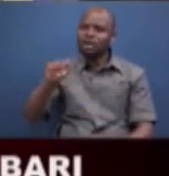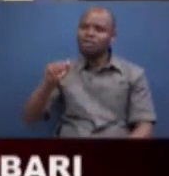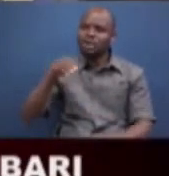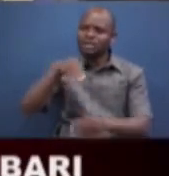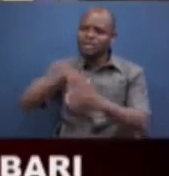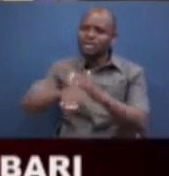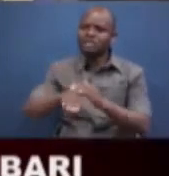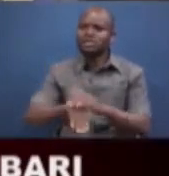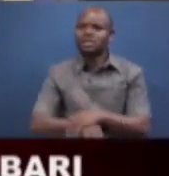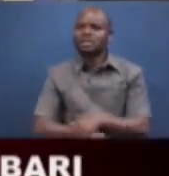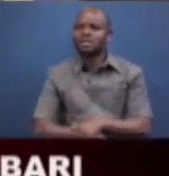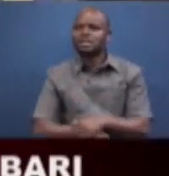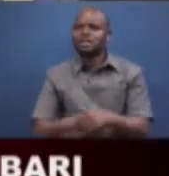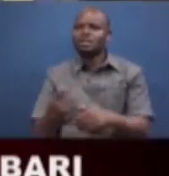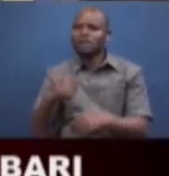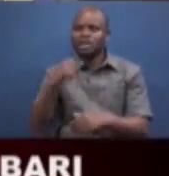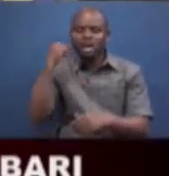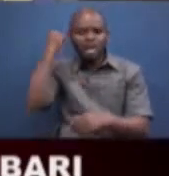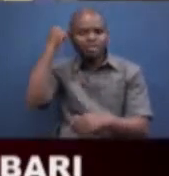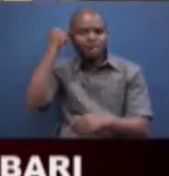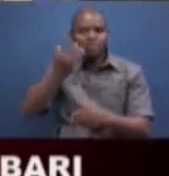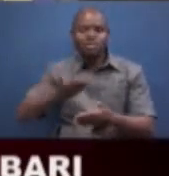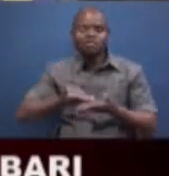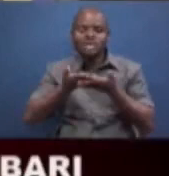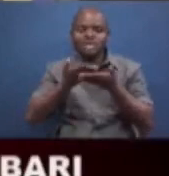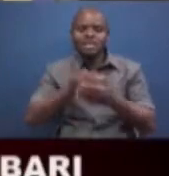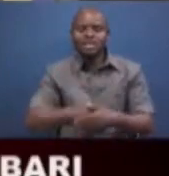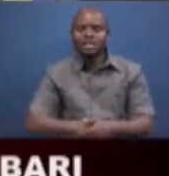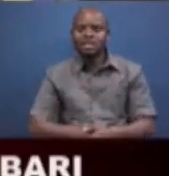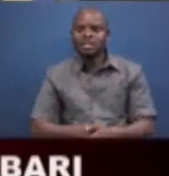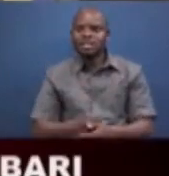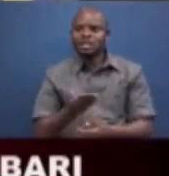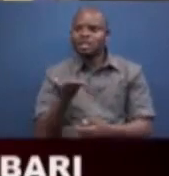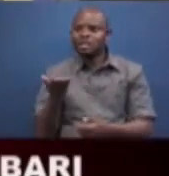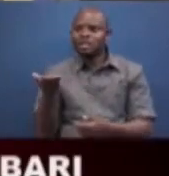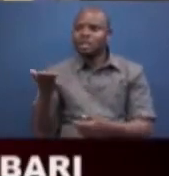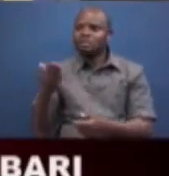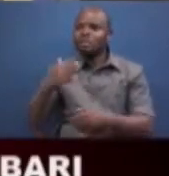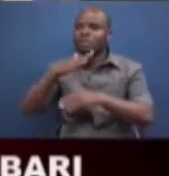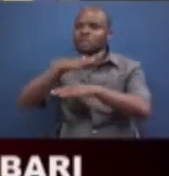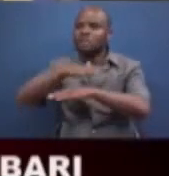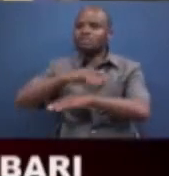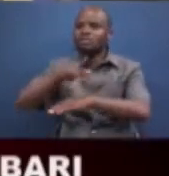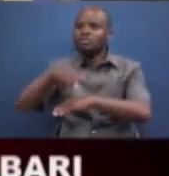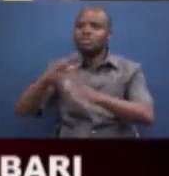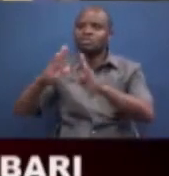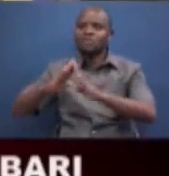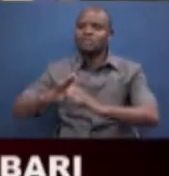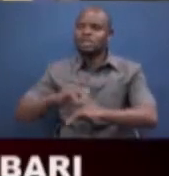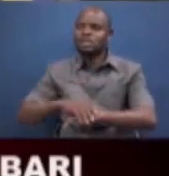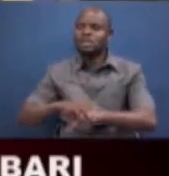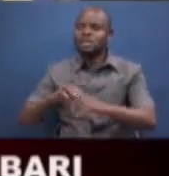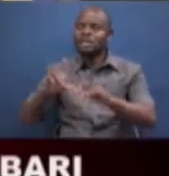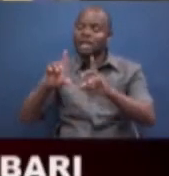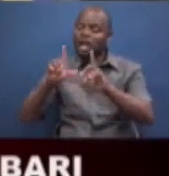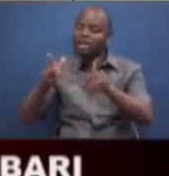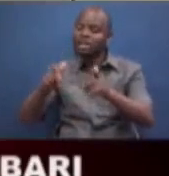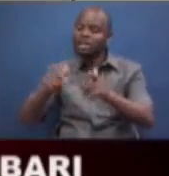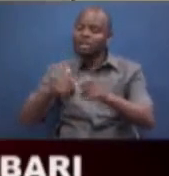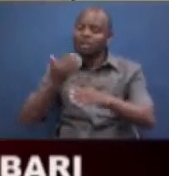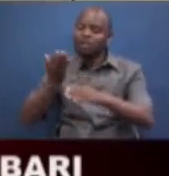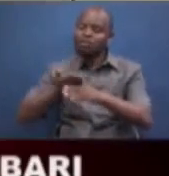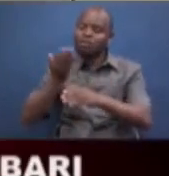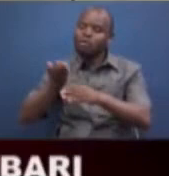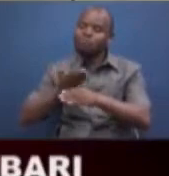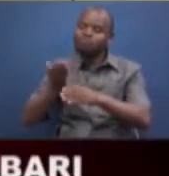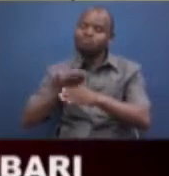mkawa adopting wakaja na mawazo wakatusaidia. Na wenziwe ambao wamestaafu wako nyumbani lakini ni